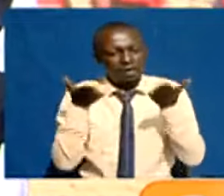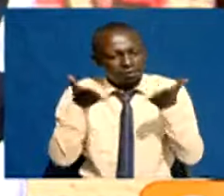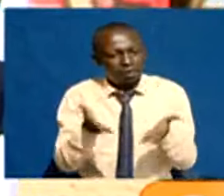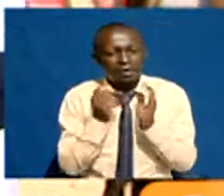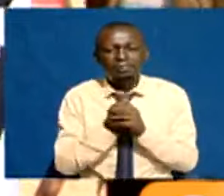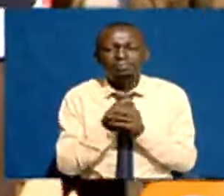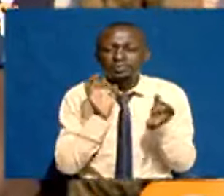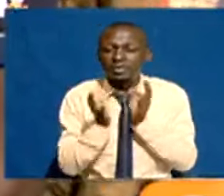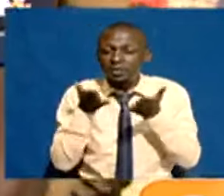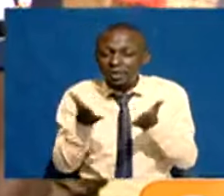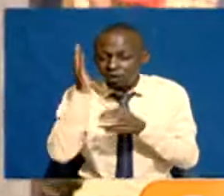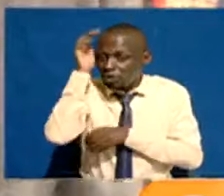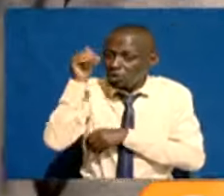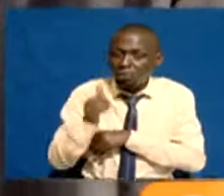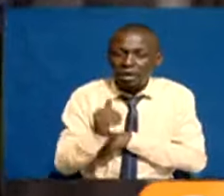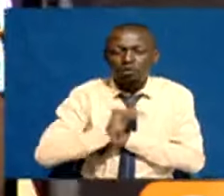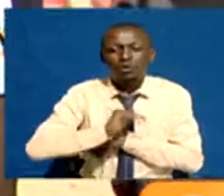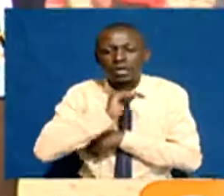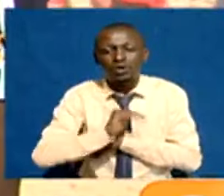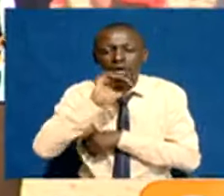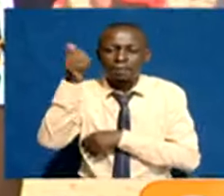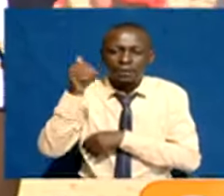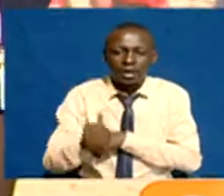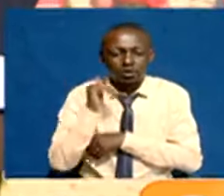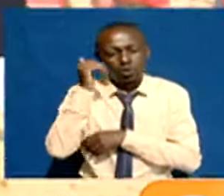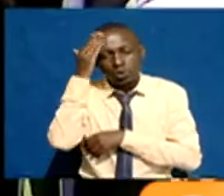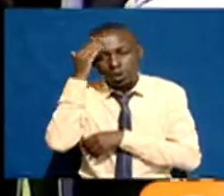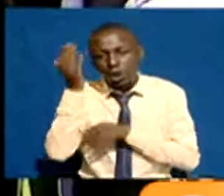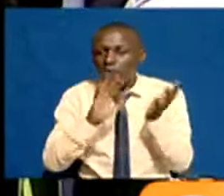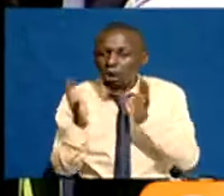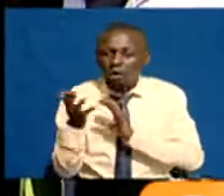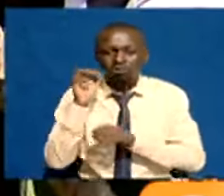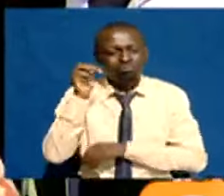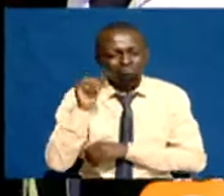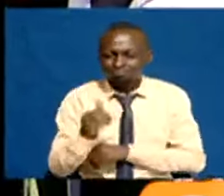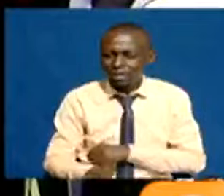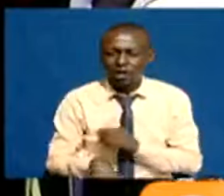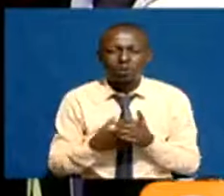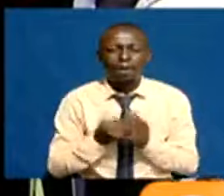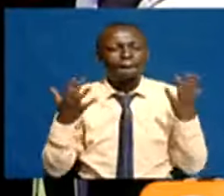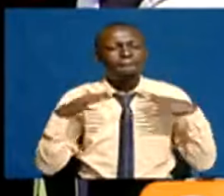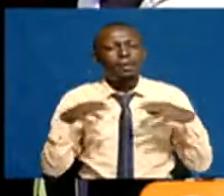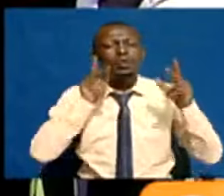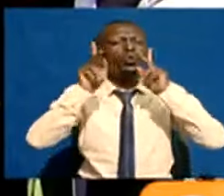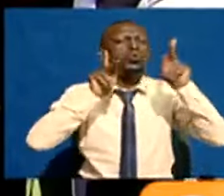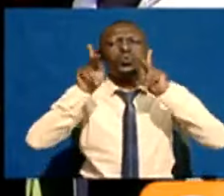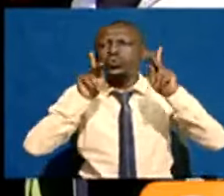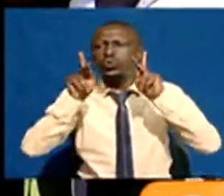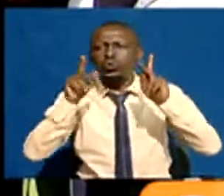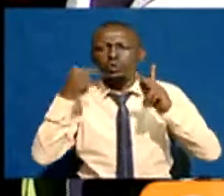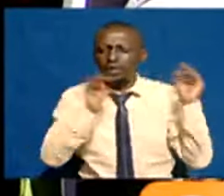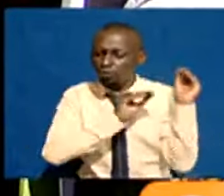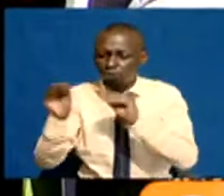tujui kama wako hapo ndani wamekufa au wameenda wapi. Mimi sasa venye watu walipiga kelele wakaniambia nisonge mimi